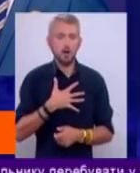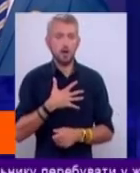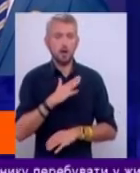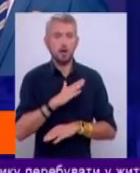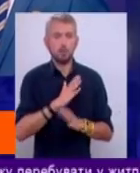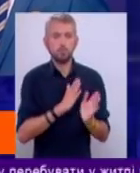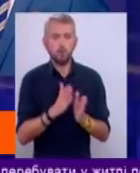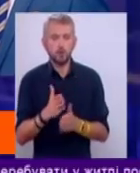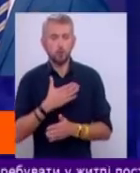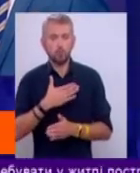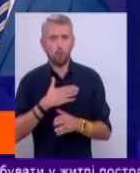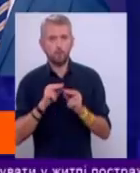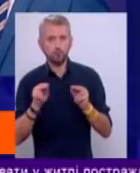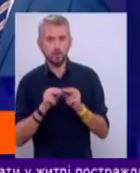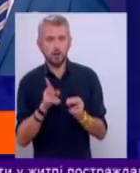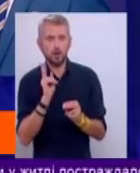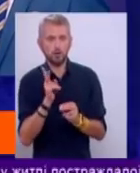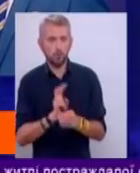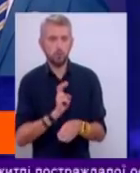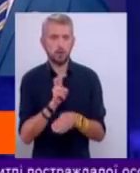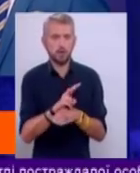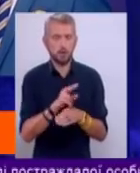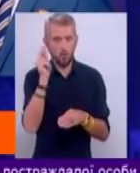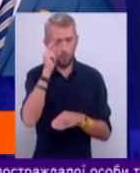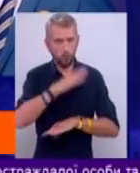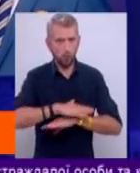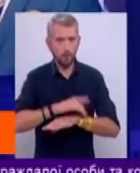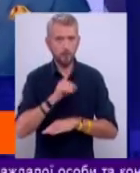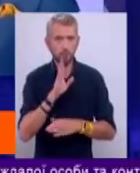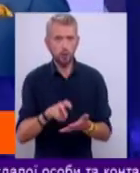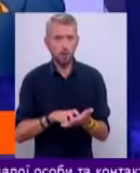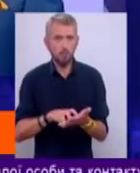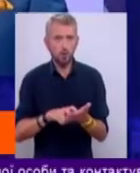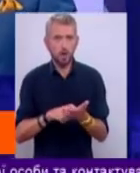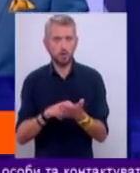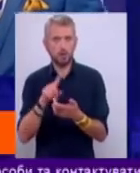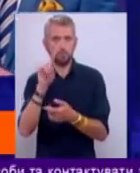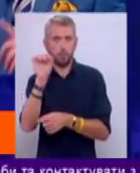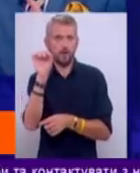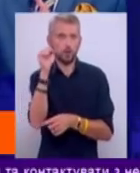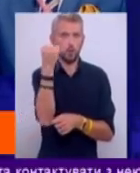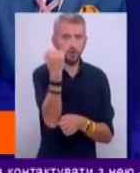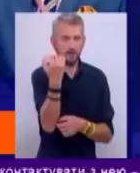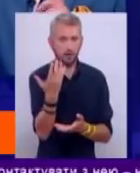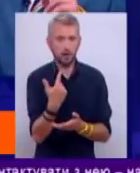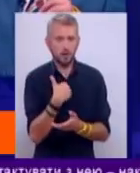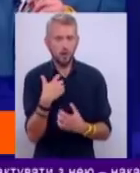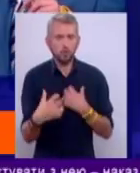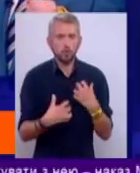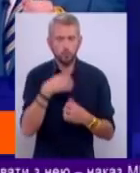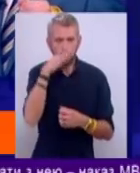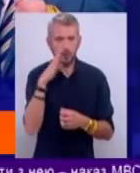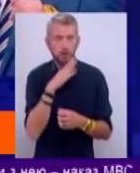поведінкою мого вчителя, який прийде на урок. І він буде боятися повернутися. Пані Олетино, я стурбована дивитись батьками, які